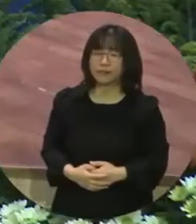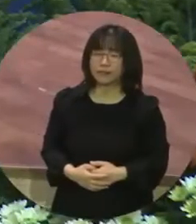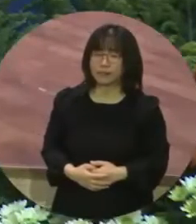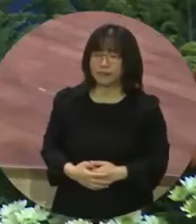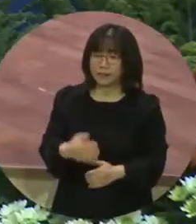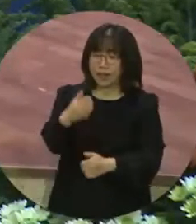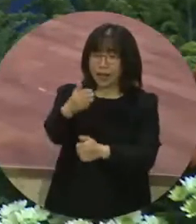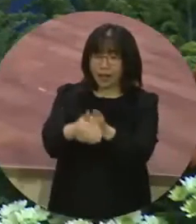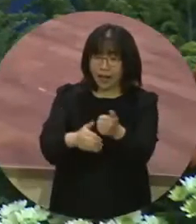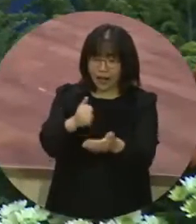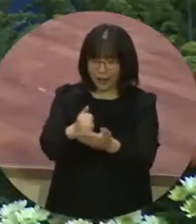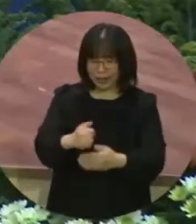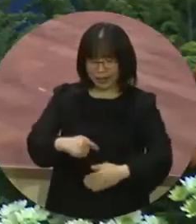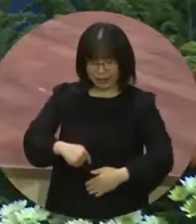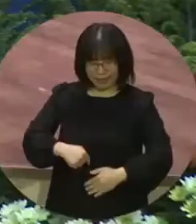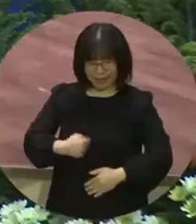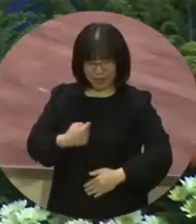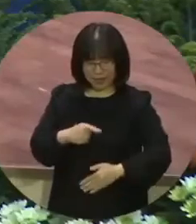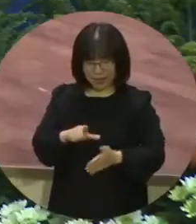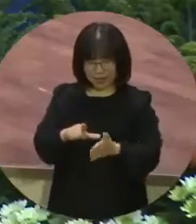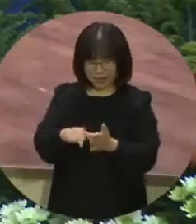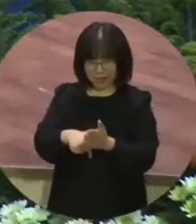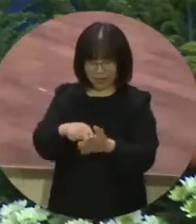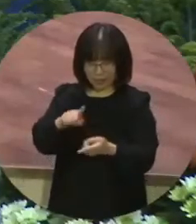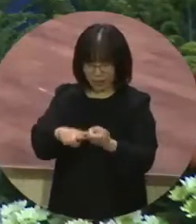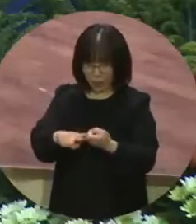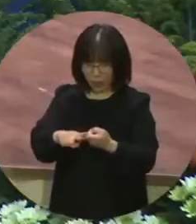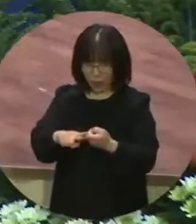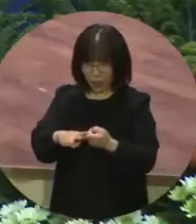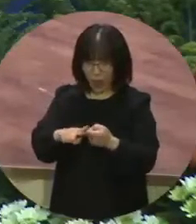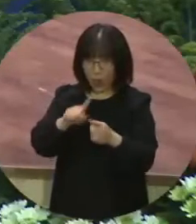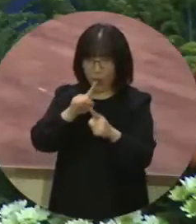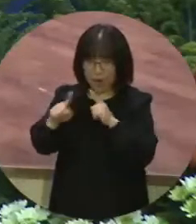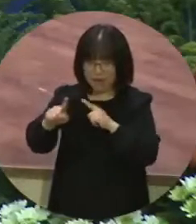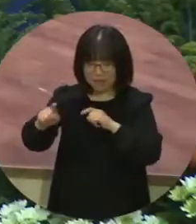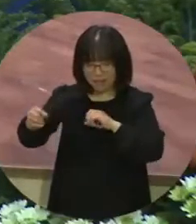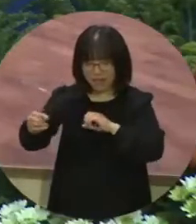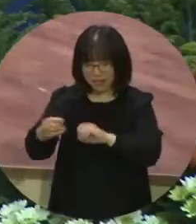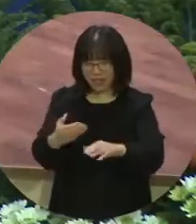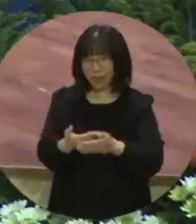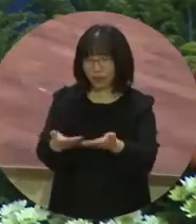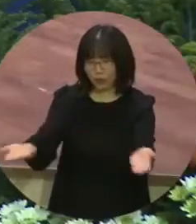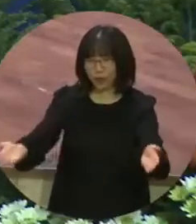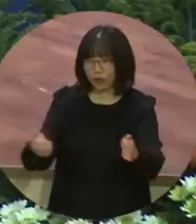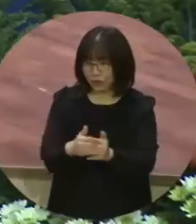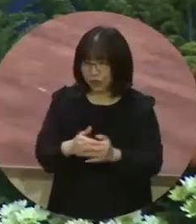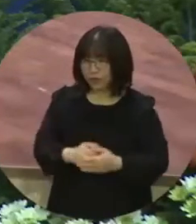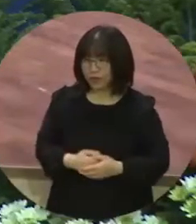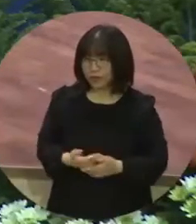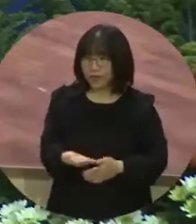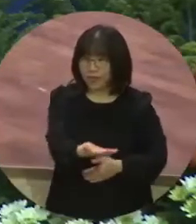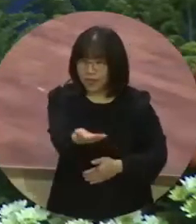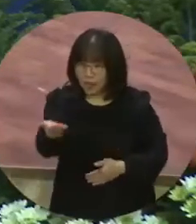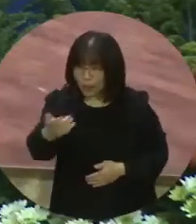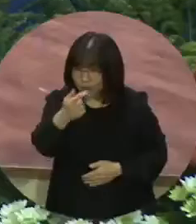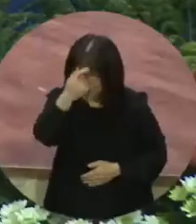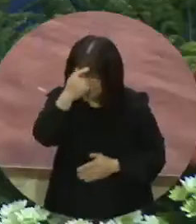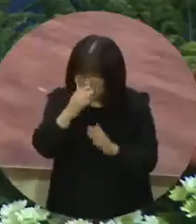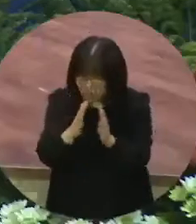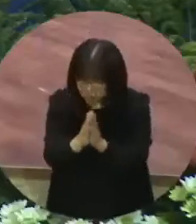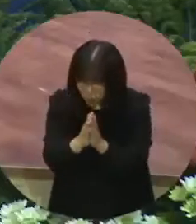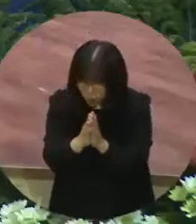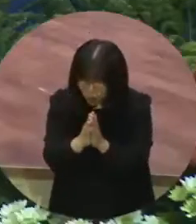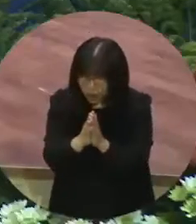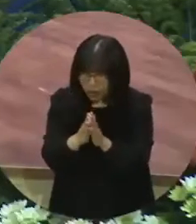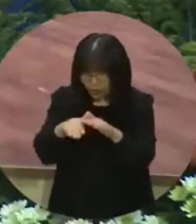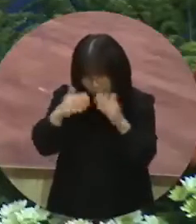하나님께서 하나님 시간표에 따라서 정확하게 말씀으로 응답하셨다는 얘기예요. 여러분이 기도한 것은 응답된 줄